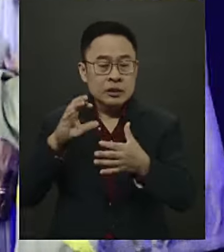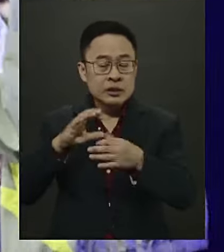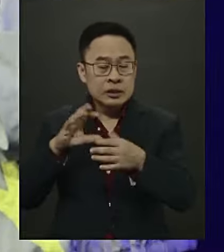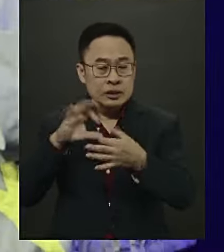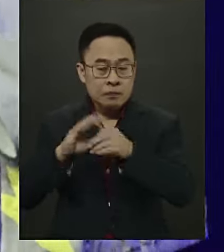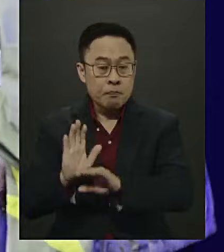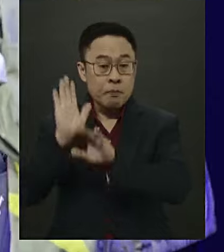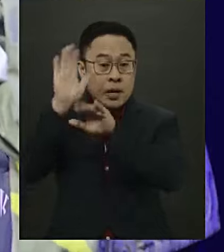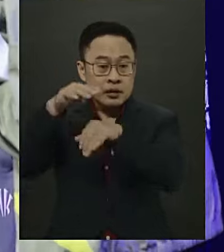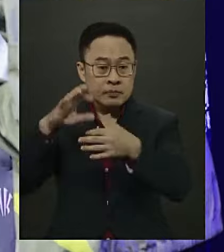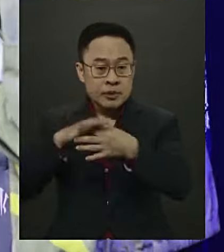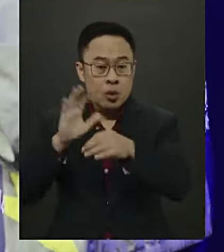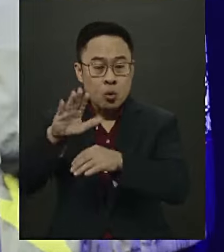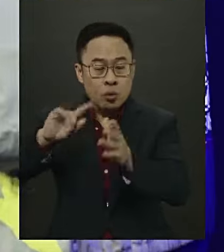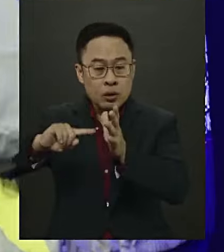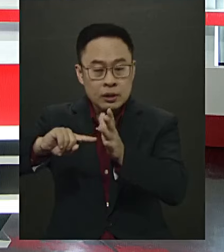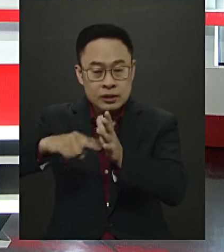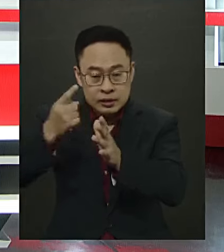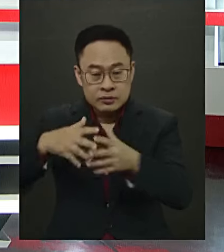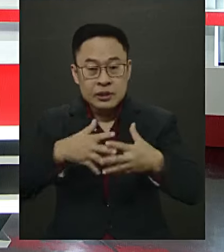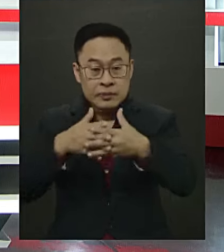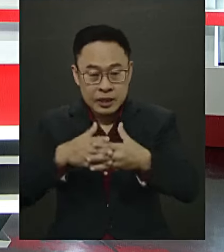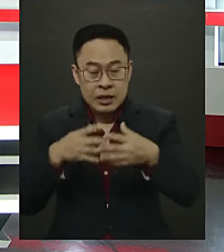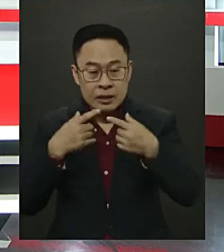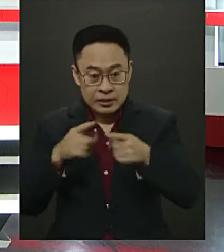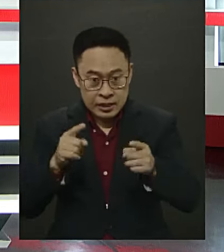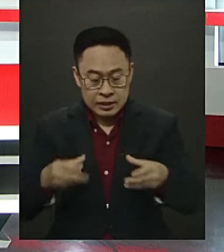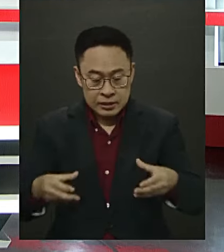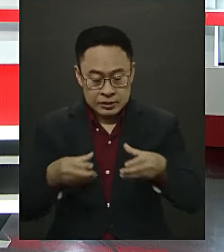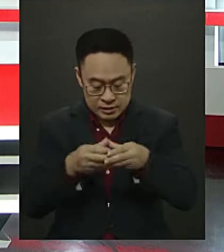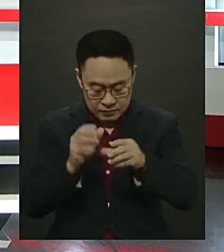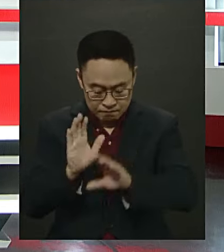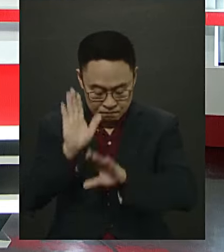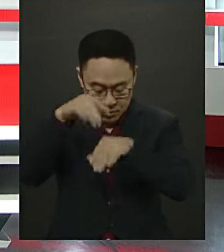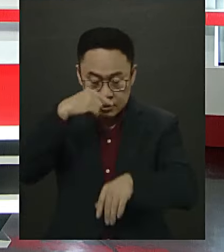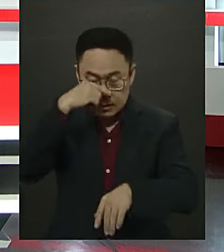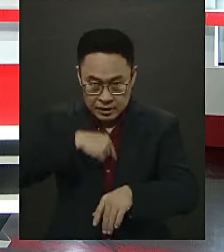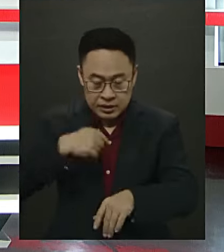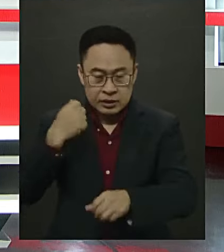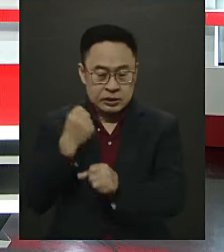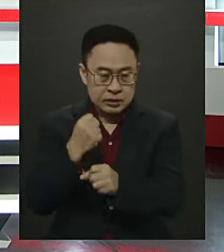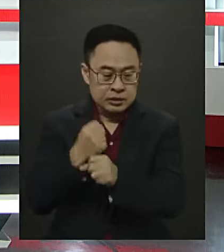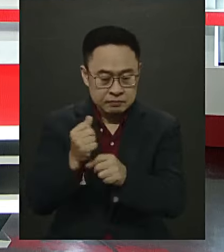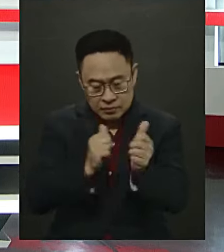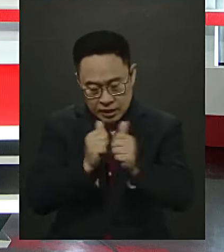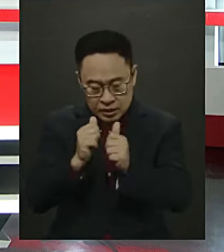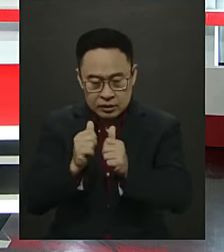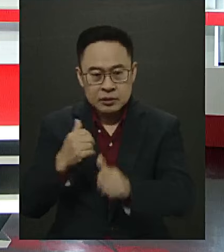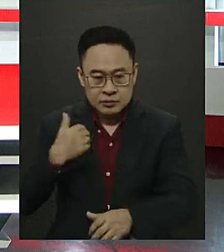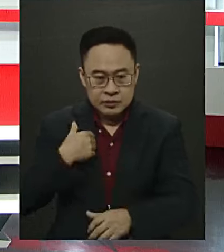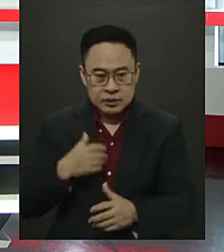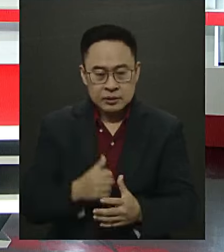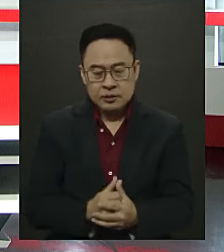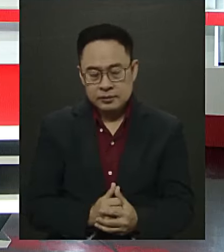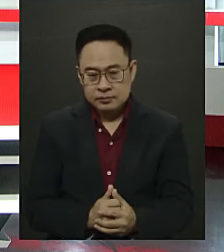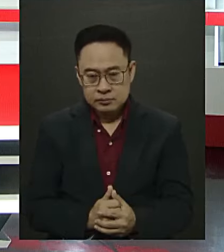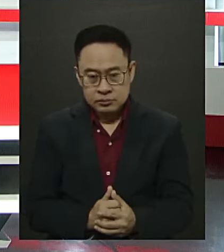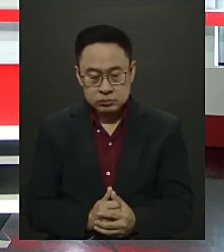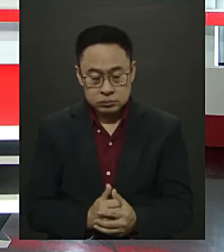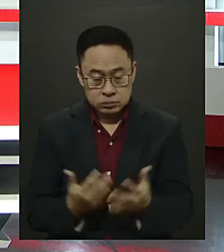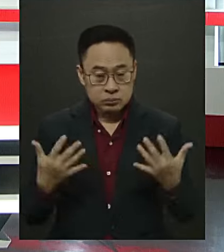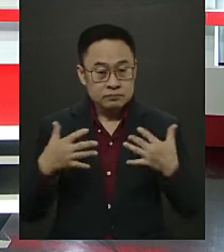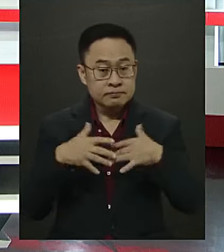ามนะคะแต่บ้านเราจริงๆไม่ว่าจะเป็นเรื่องของทีมที่มีนักกีฬาทำการแข่งขันแล้วก็เรื่องของความเชื่อม